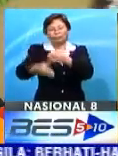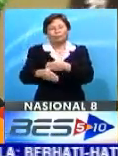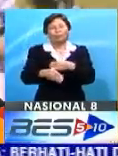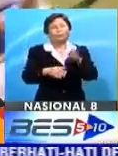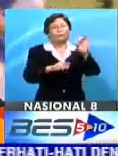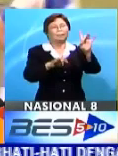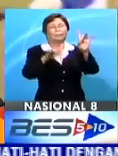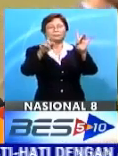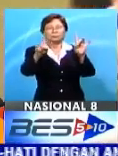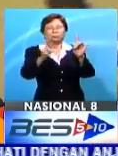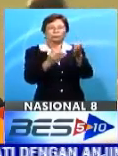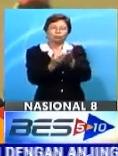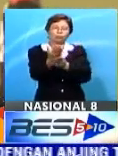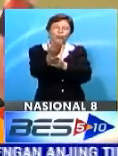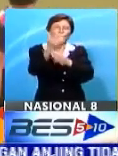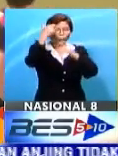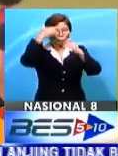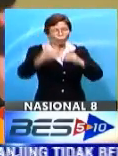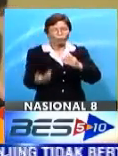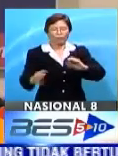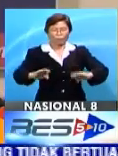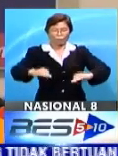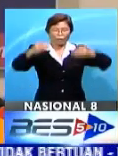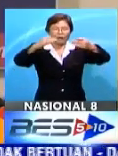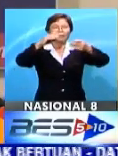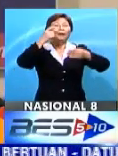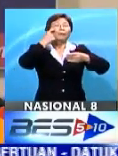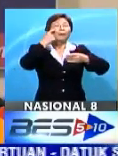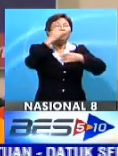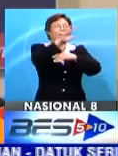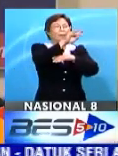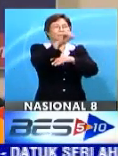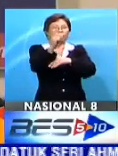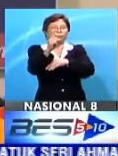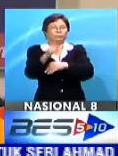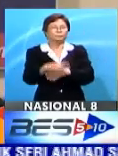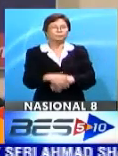KLHC sekaligus mengesahkan slot final dengan agregat 8-1.